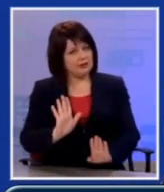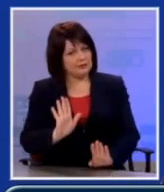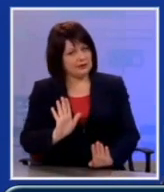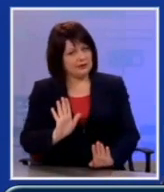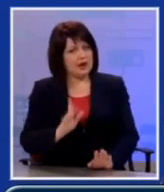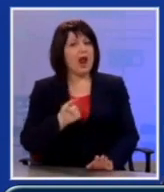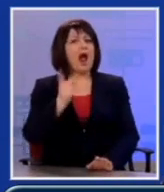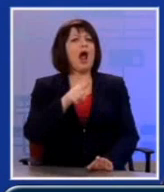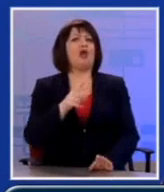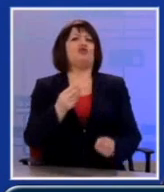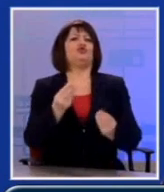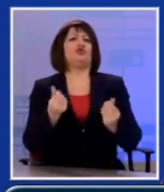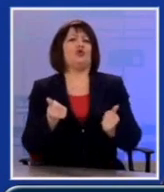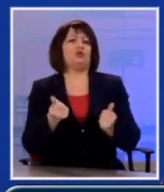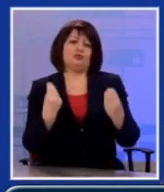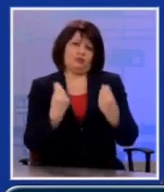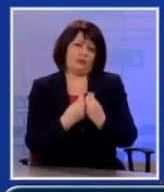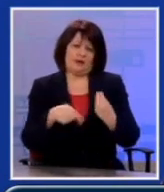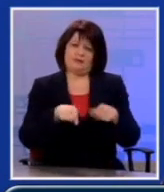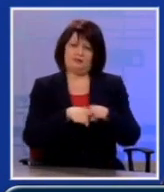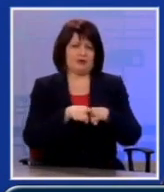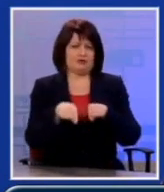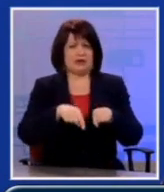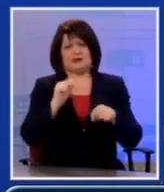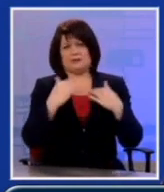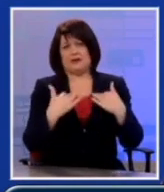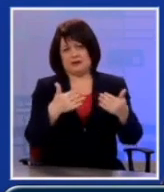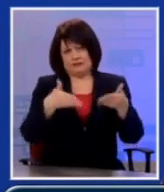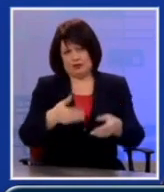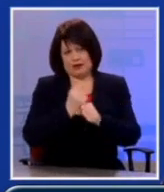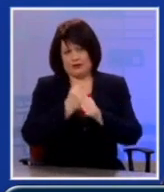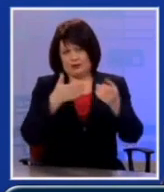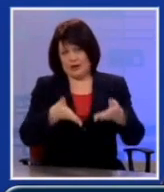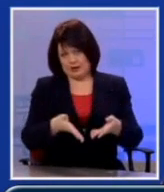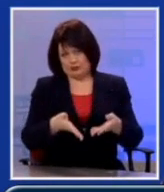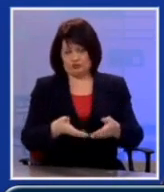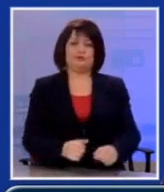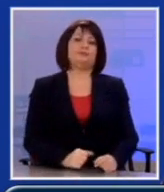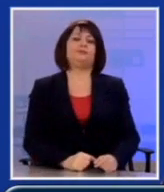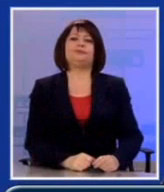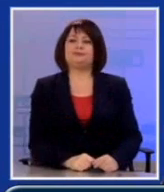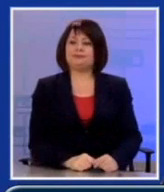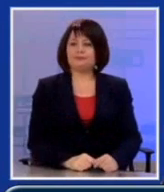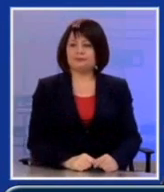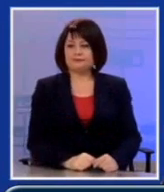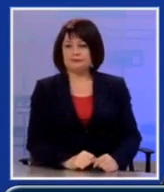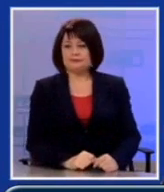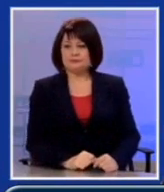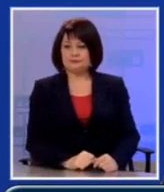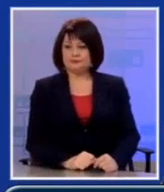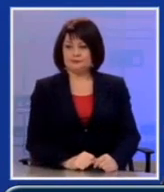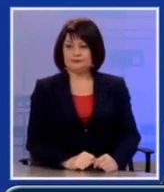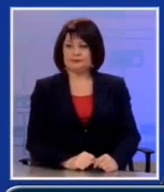υπηρετηθούν άλλες λειτουργίες που δεν έχουν σχέση με τον ρόλο του βουλευτή που βρίσκεται